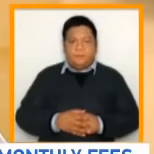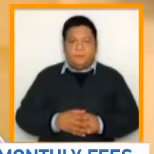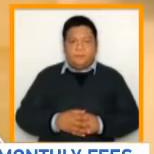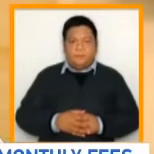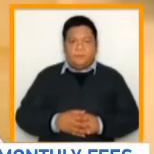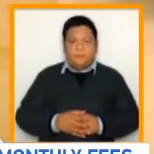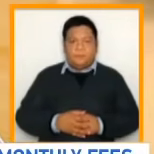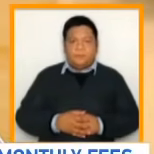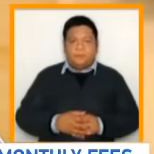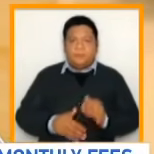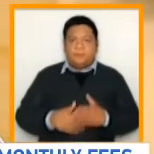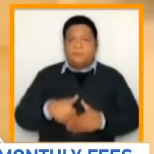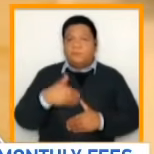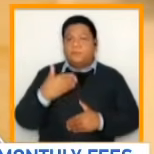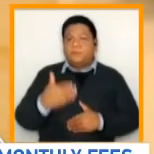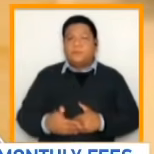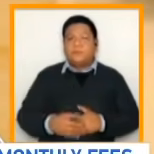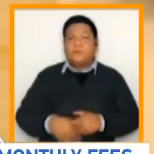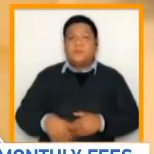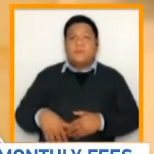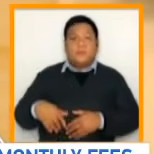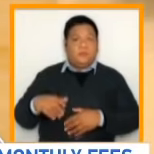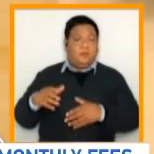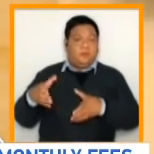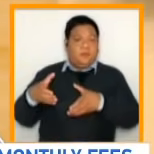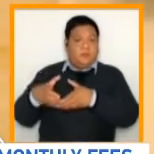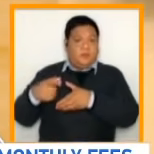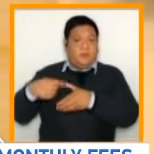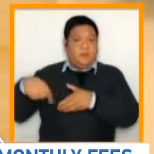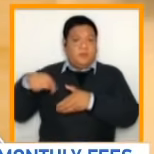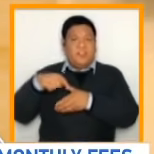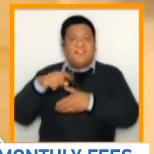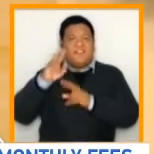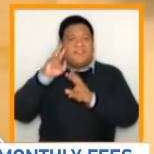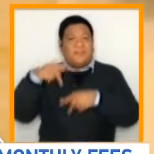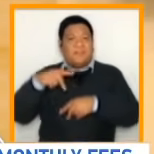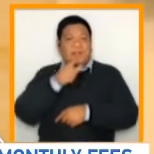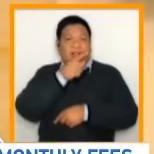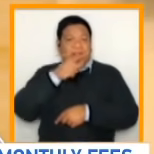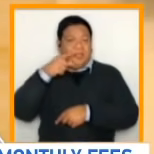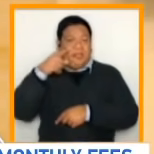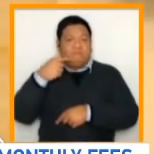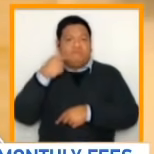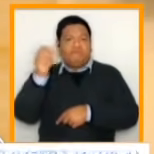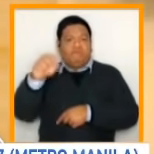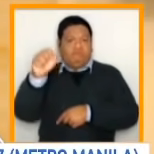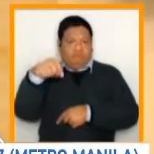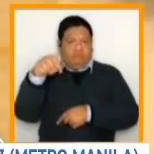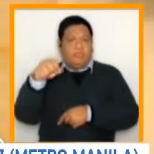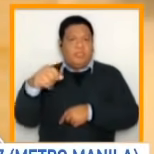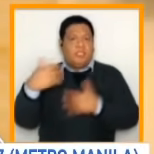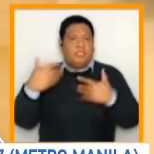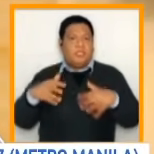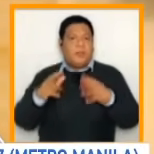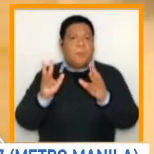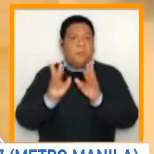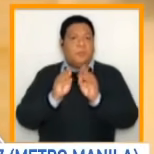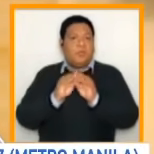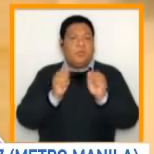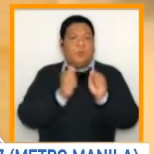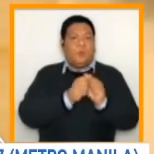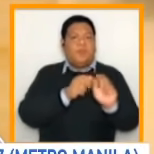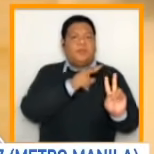Pinupirma ng company Vice President Lenny Robredo na nagpulong ang vicepresidente at tambalang Eleksyon Sotto na kumpirmadong tatakbo sa